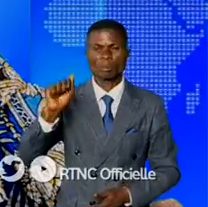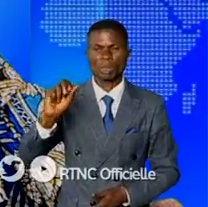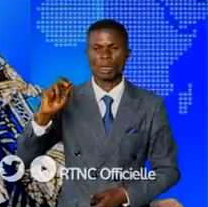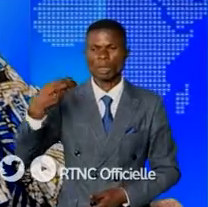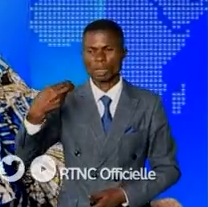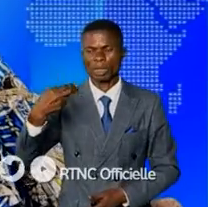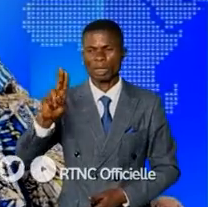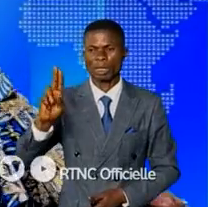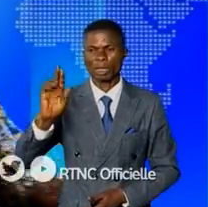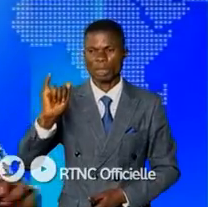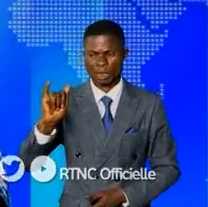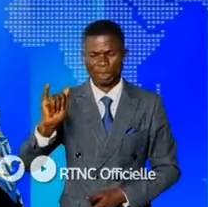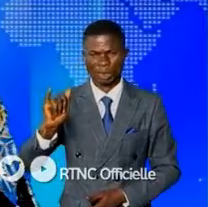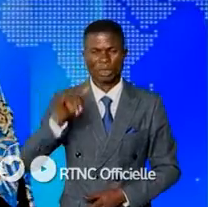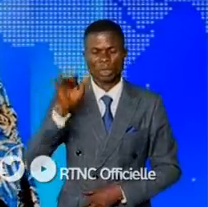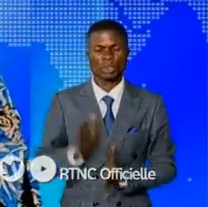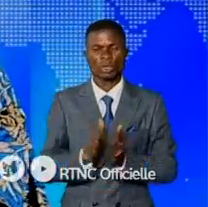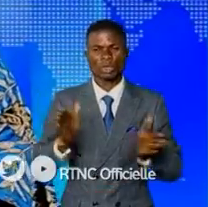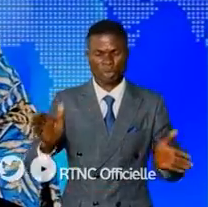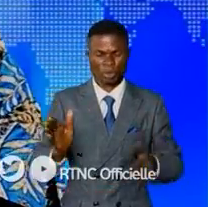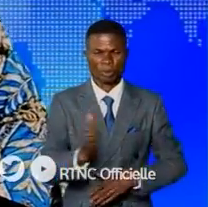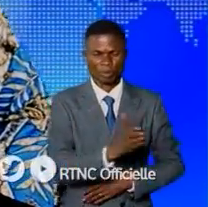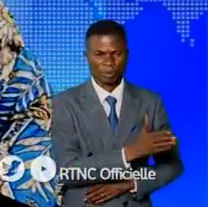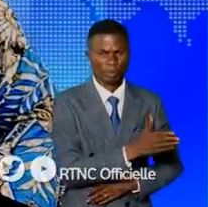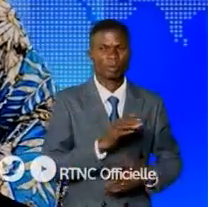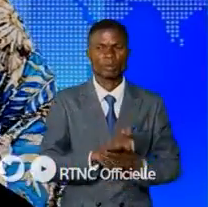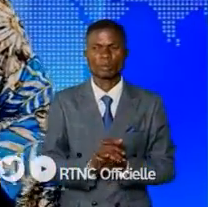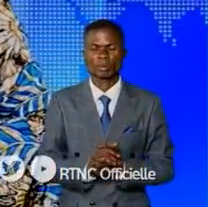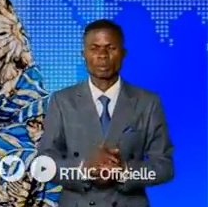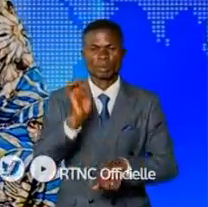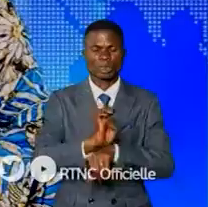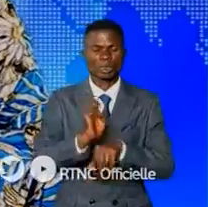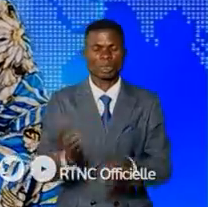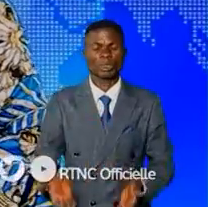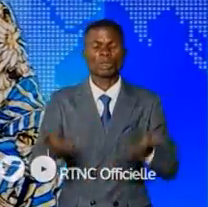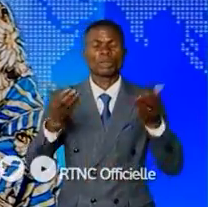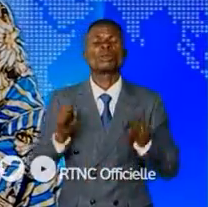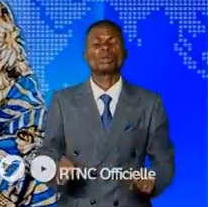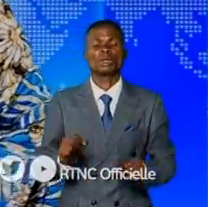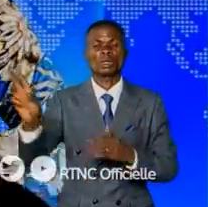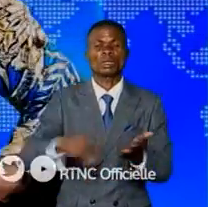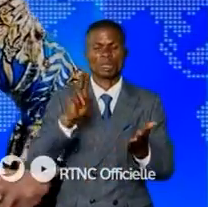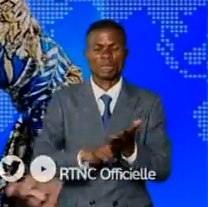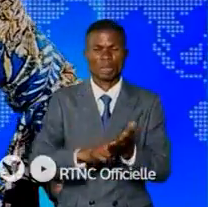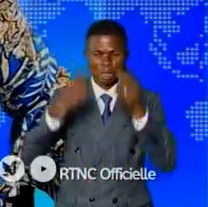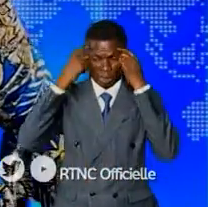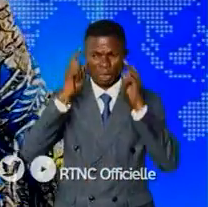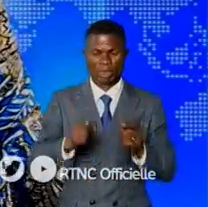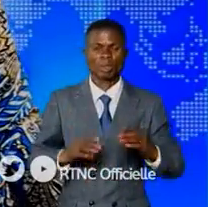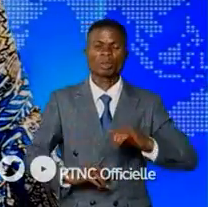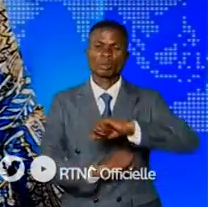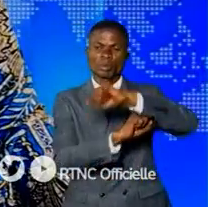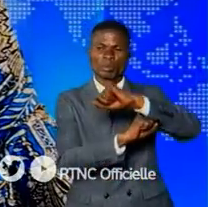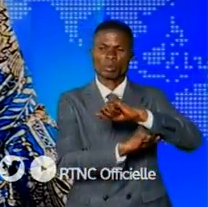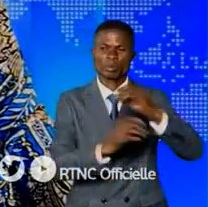et Kikutwe, directeur général. Les églises de réveil ont procédé à la signature d'un accord de partenariat